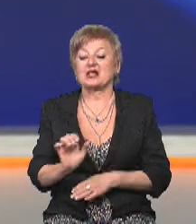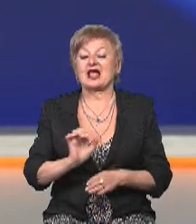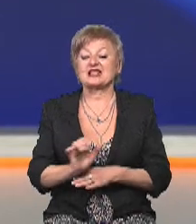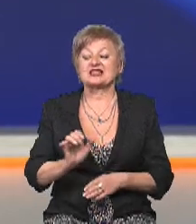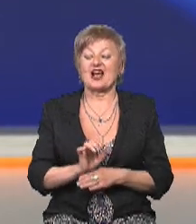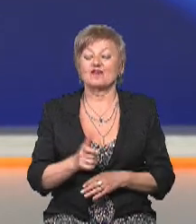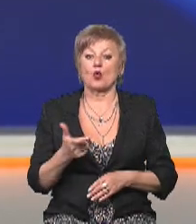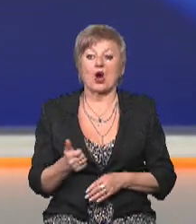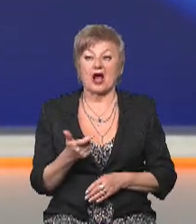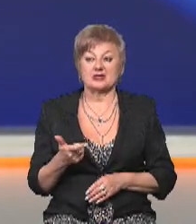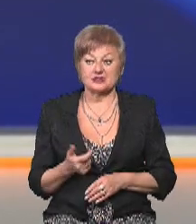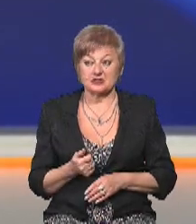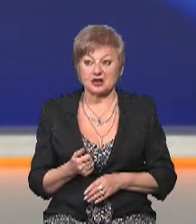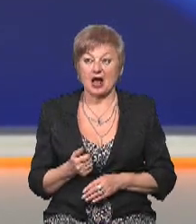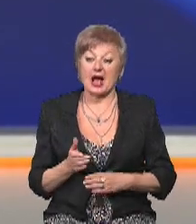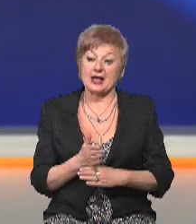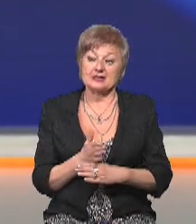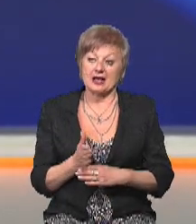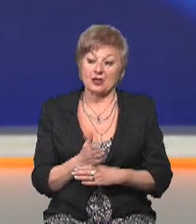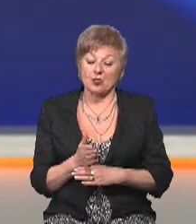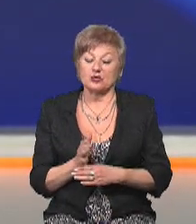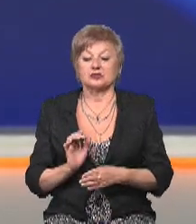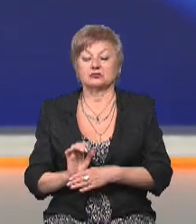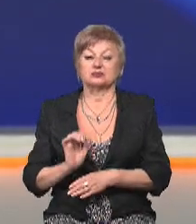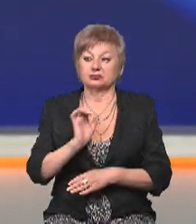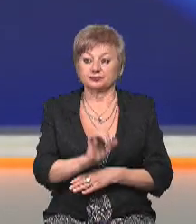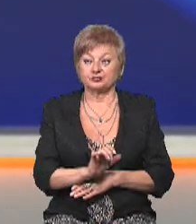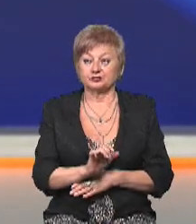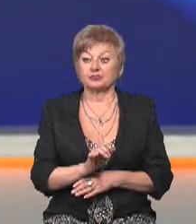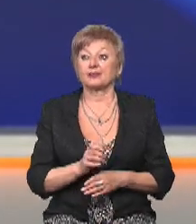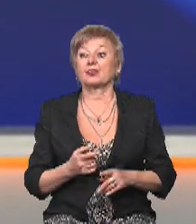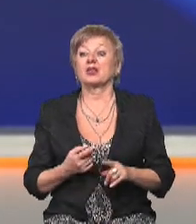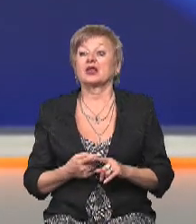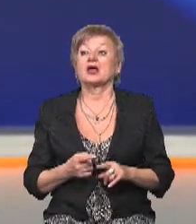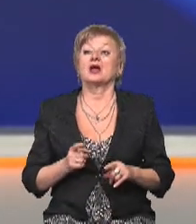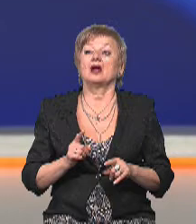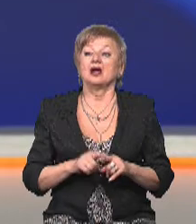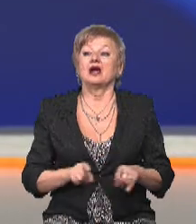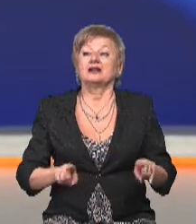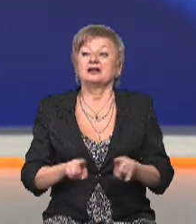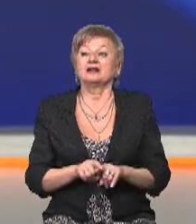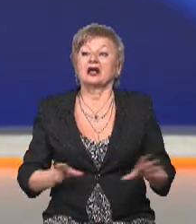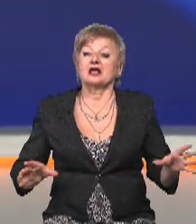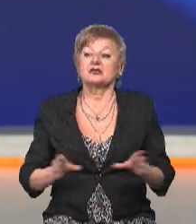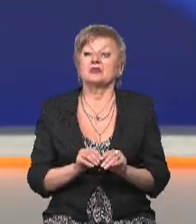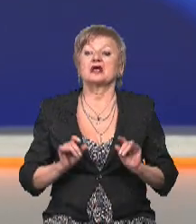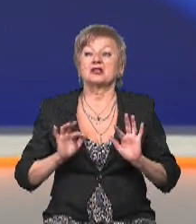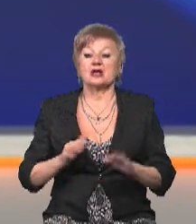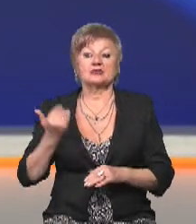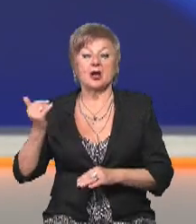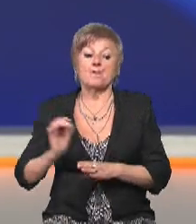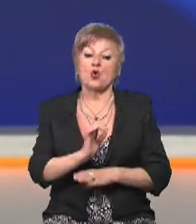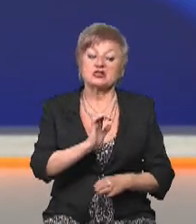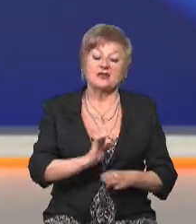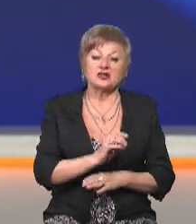газу, тобто за розподіл і його транспортування. Це така спільна акція саме поставщика